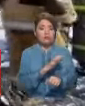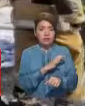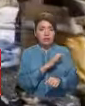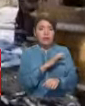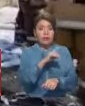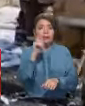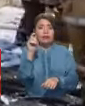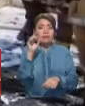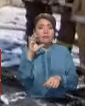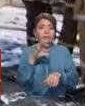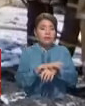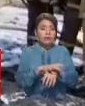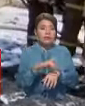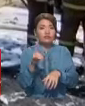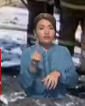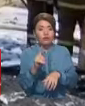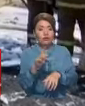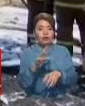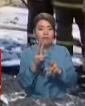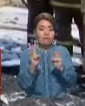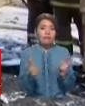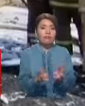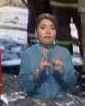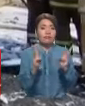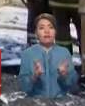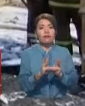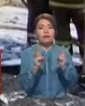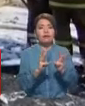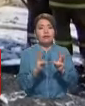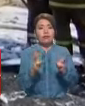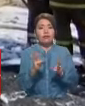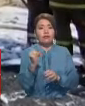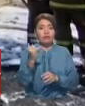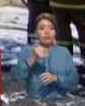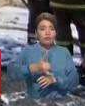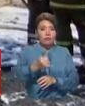было выявлено, что горит заправляющая